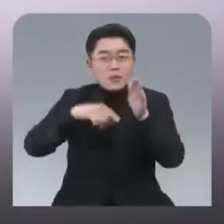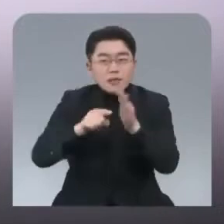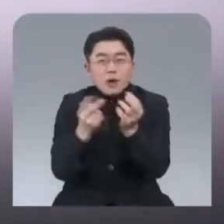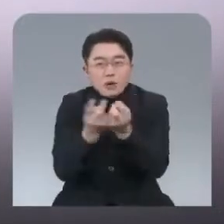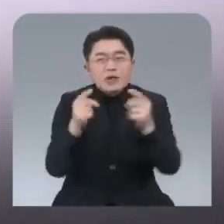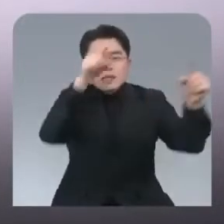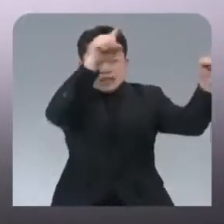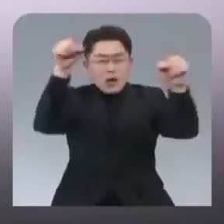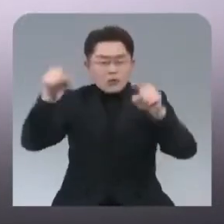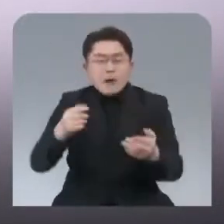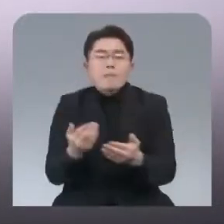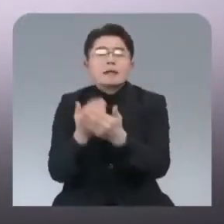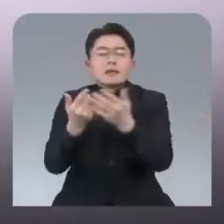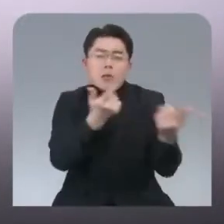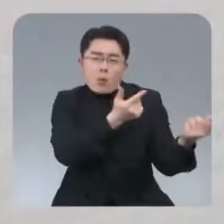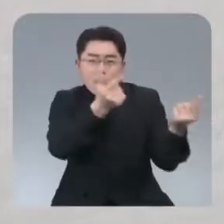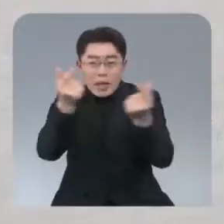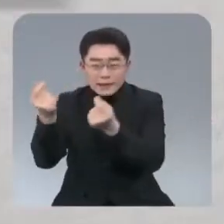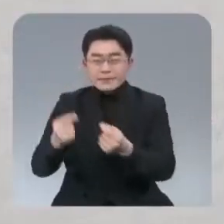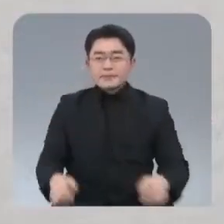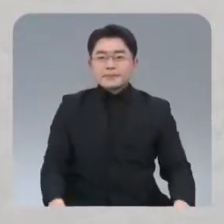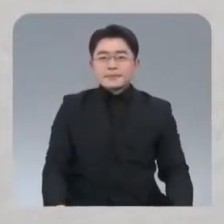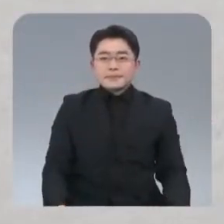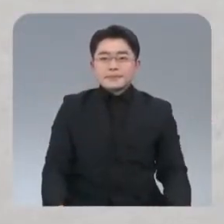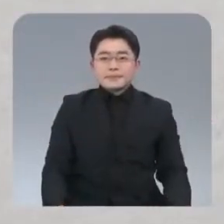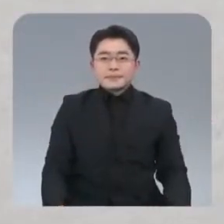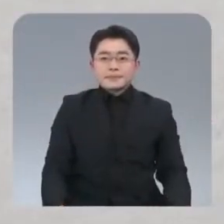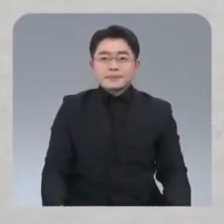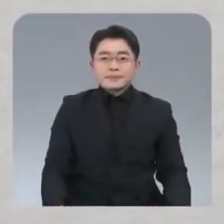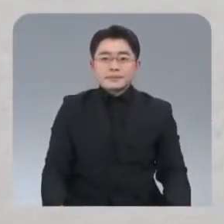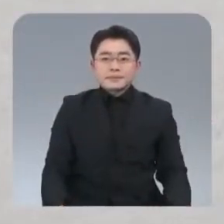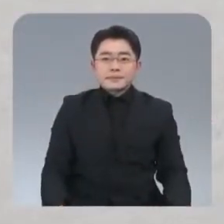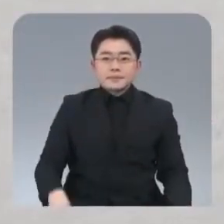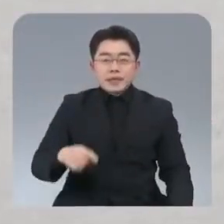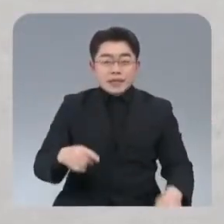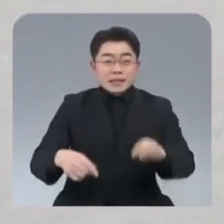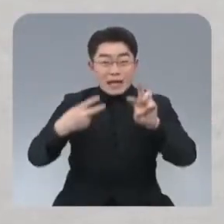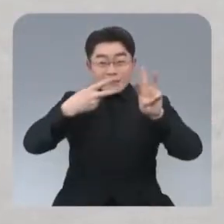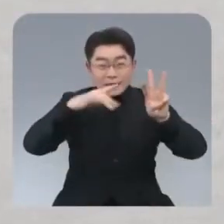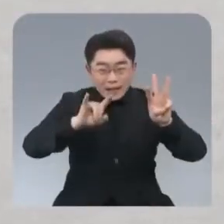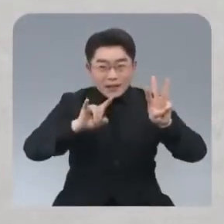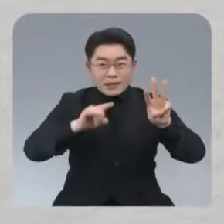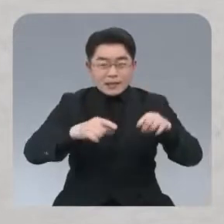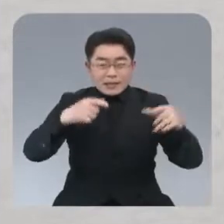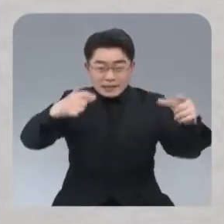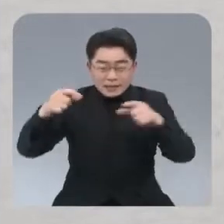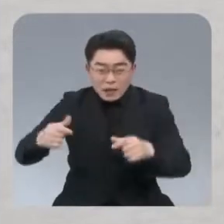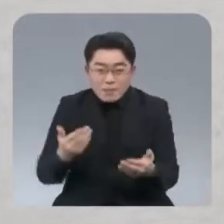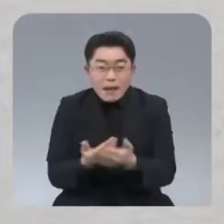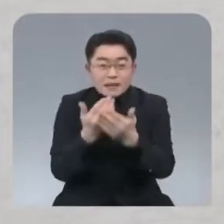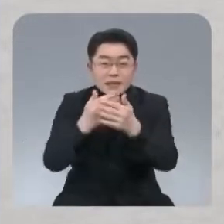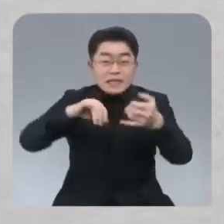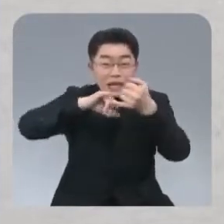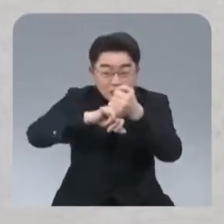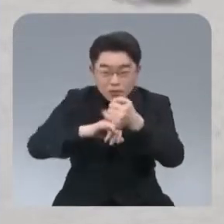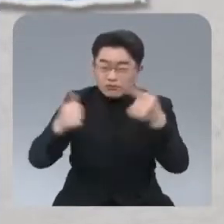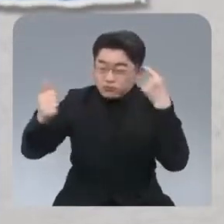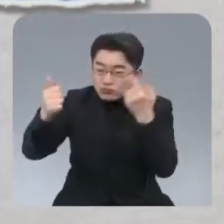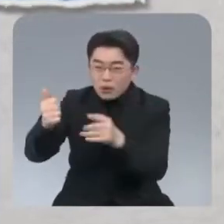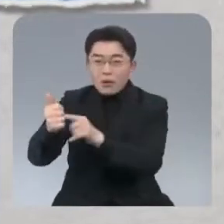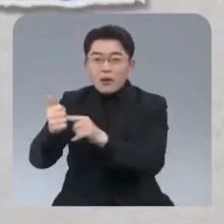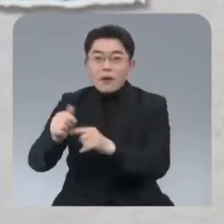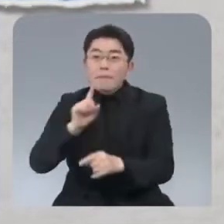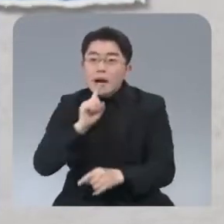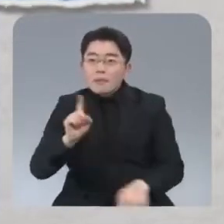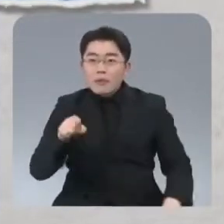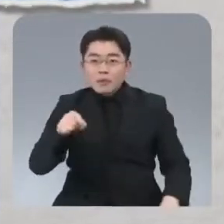고르게 그냥 성장 시켜서 kbs 의 3대 지역 균형발전 공약 질의에 이 후보측은 행정수도